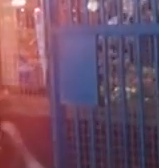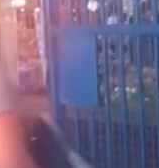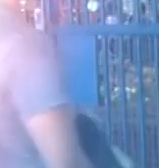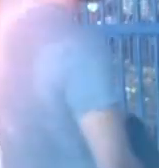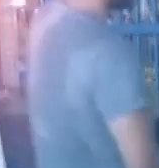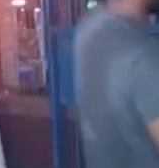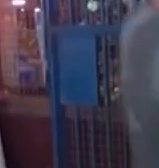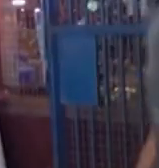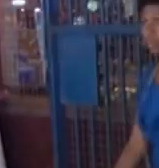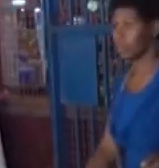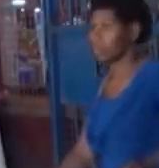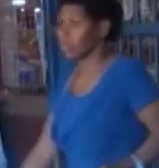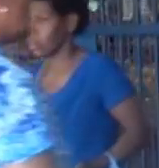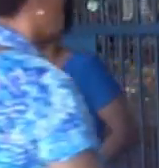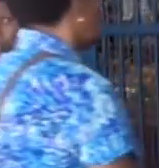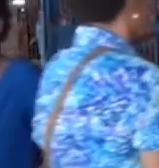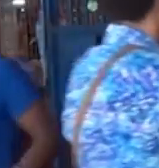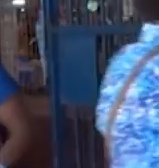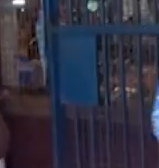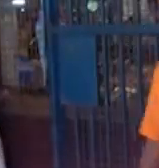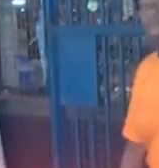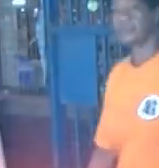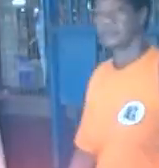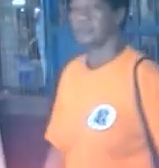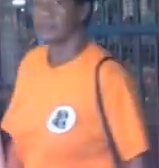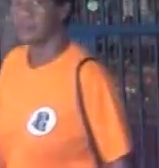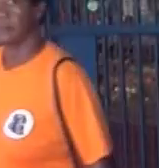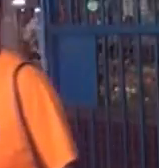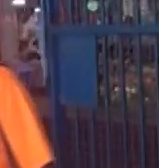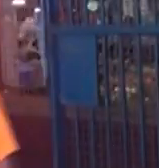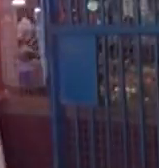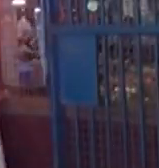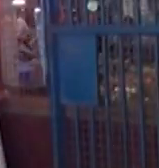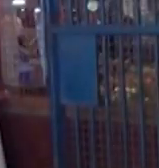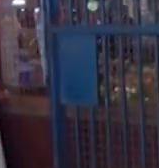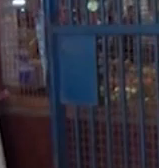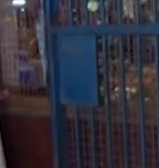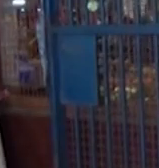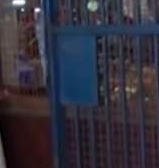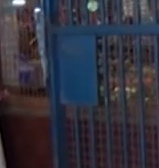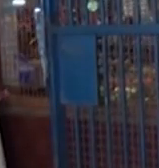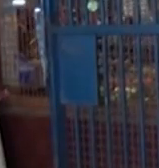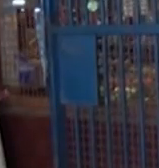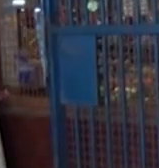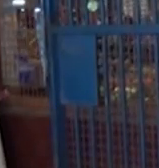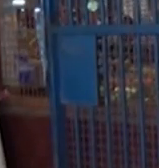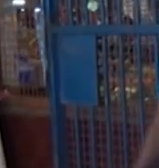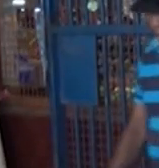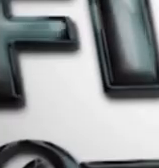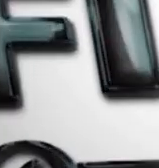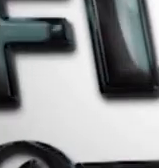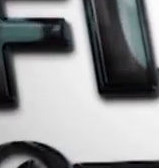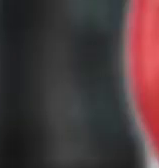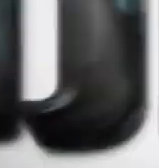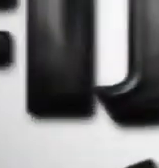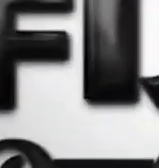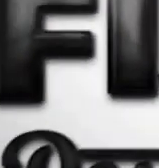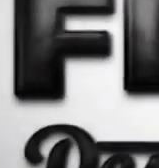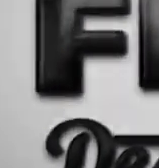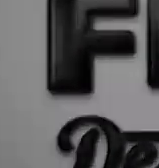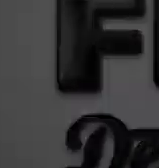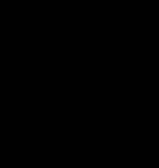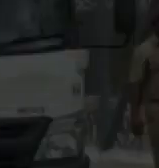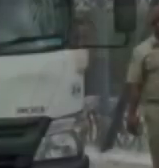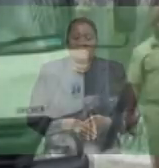कुमार स्वामी नायक है गोंगो लिबू लटोका रेडियो फीजी 2 में पुराना गाना लगे हमें बहुत अच्छा लगे रेडियो फीजी